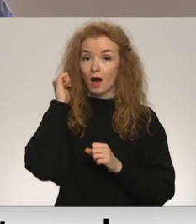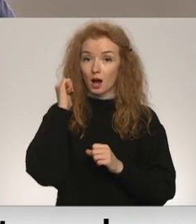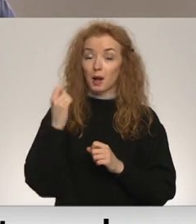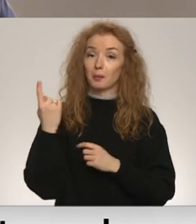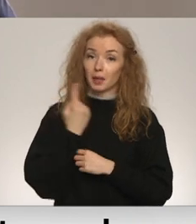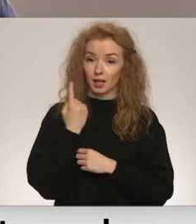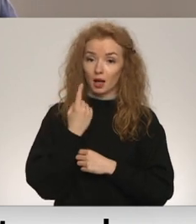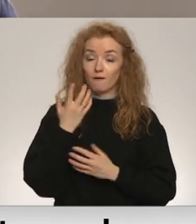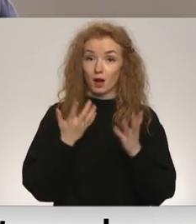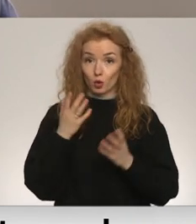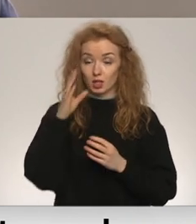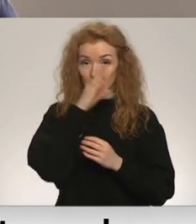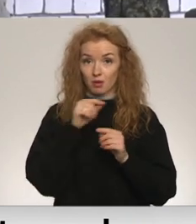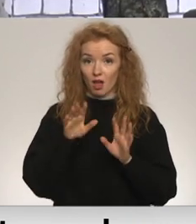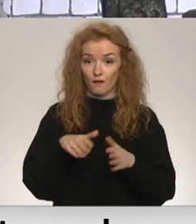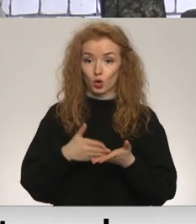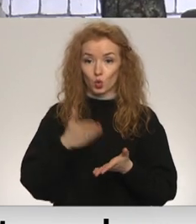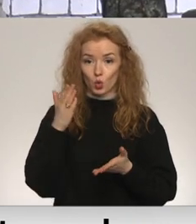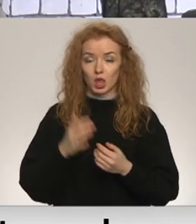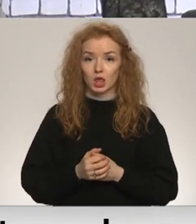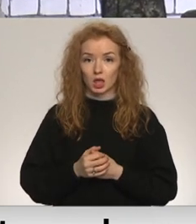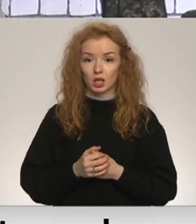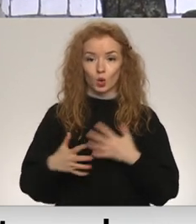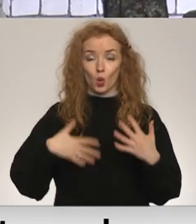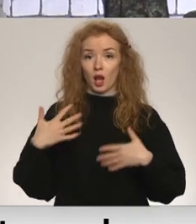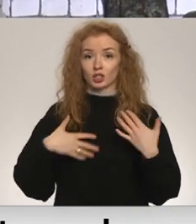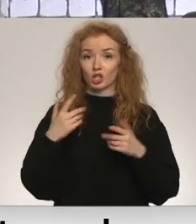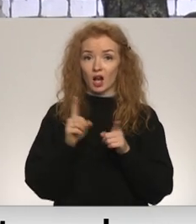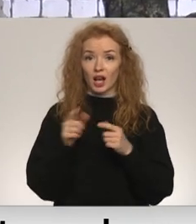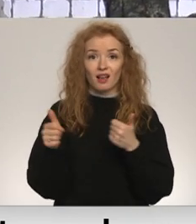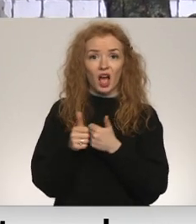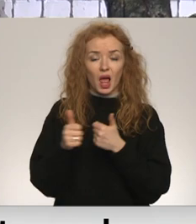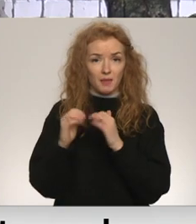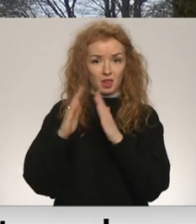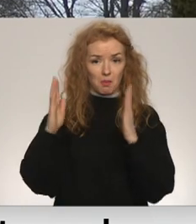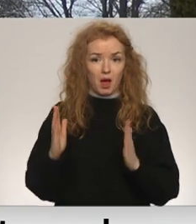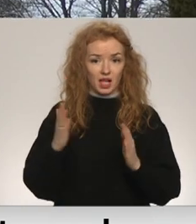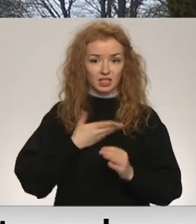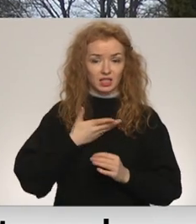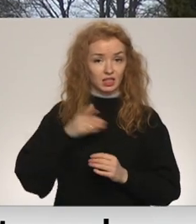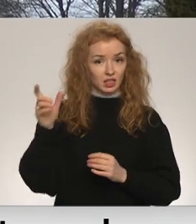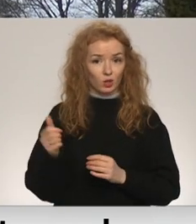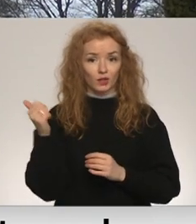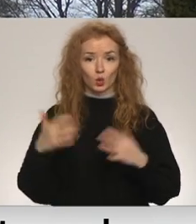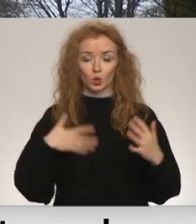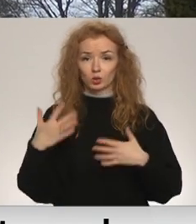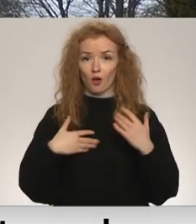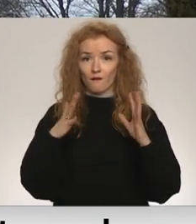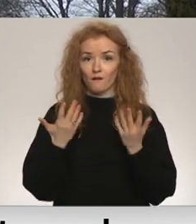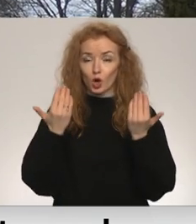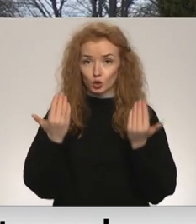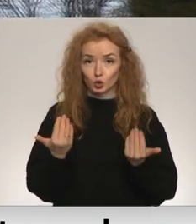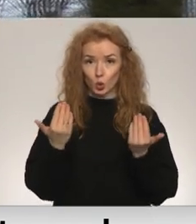ka ļoti iespējams, ka tā arī var notikt. Noraizējušies ir arī kaimiņu mājas iedzīvotāji, kuri bažījas, vai šodien prognozētā